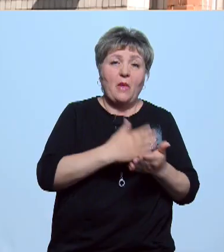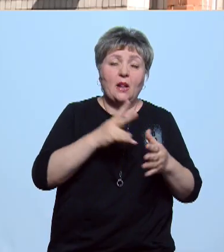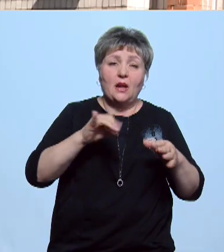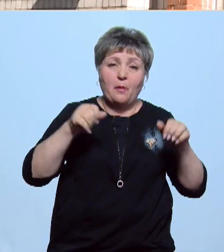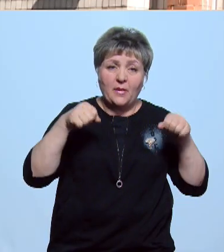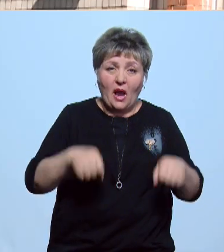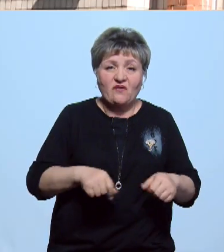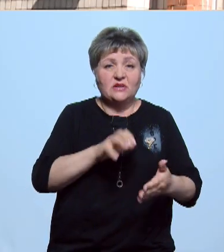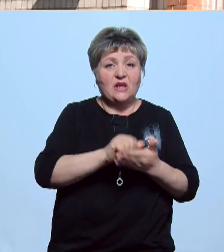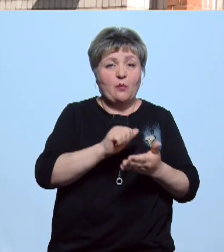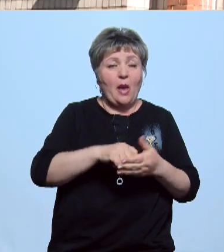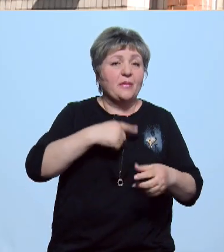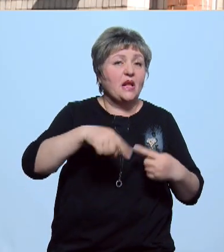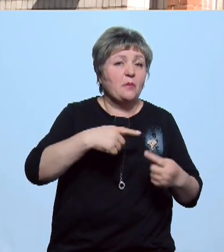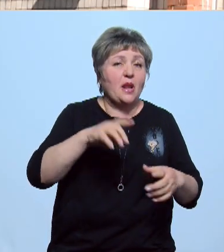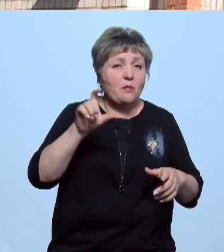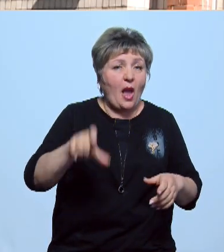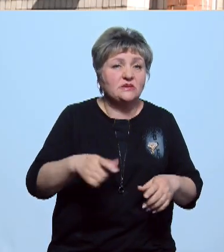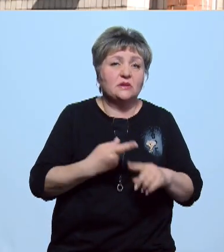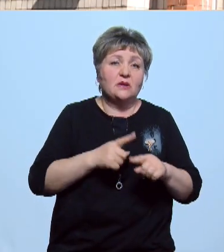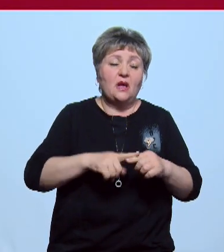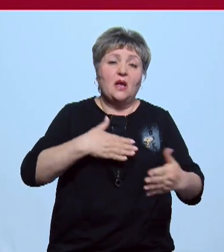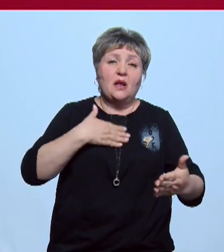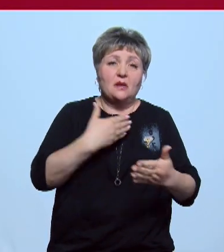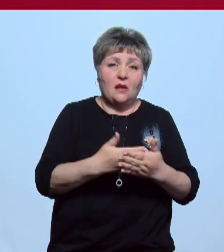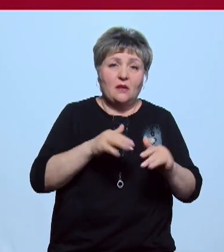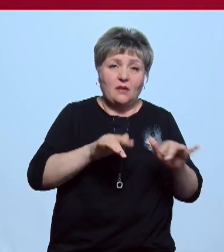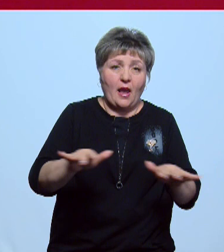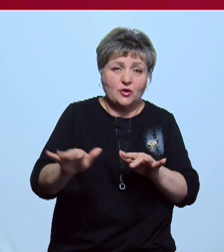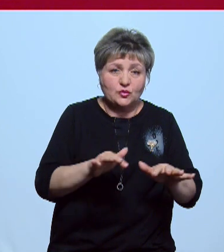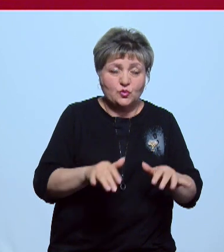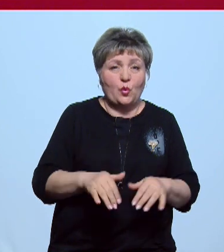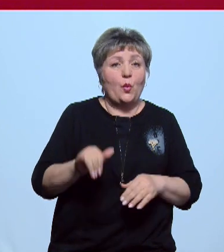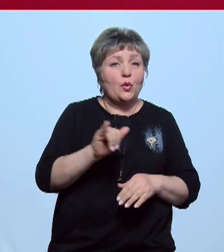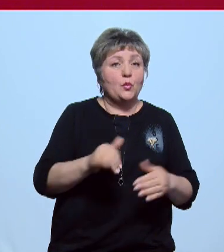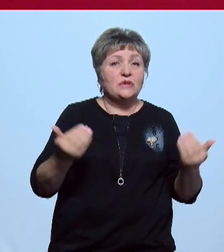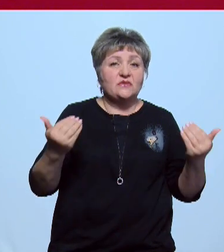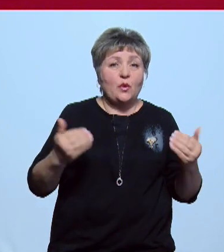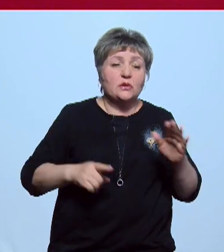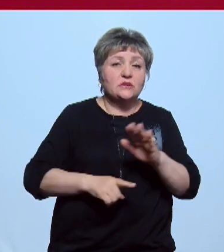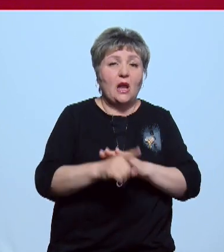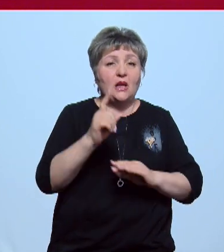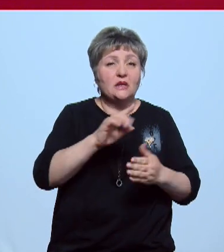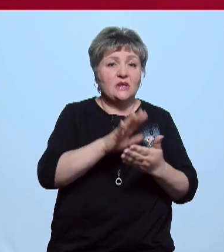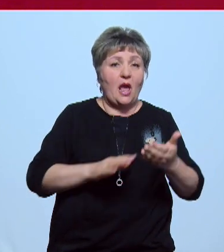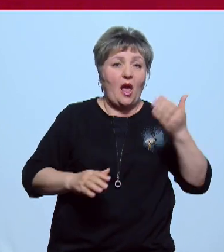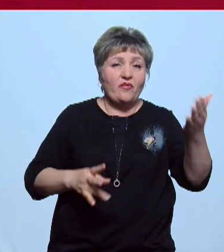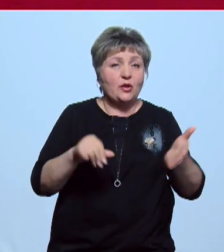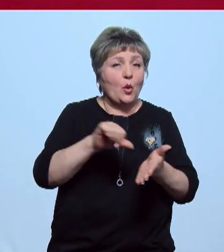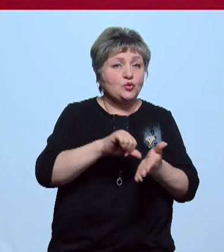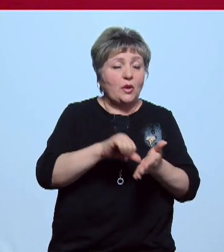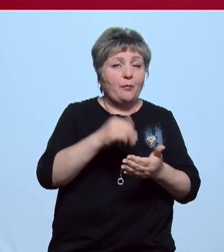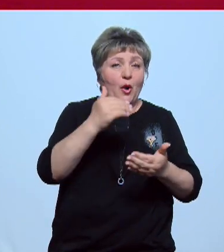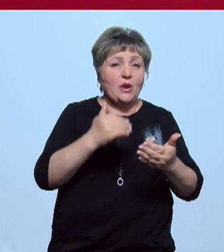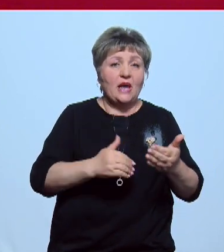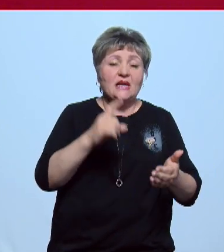бассейна заниматься предпринимательской деятельностью. В Удмуртии сегодня стартовал прием заявок на участие в